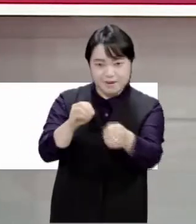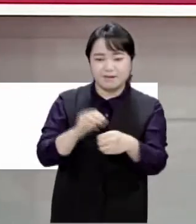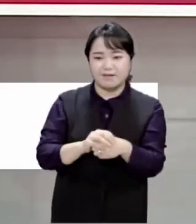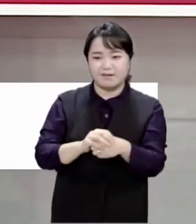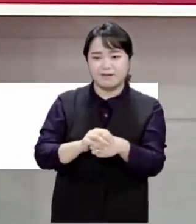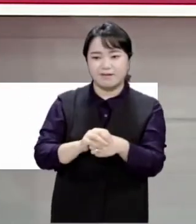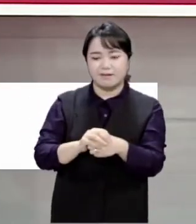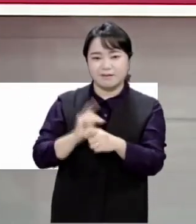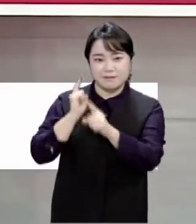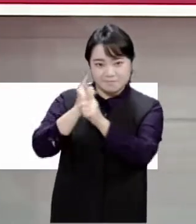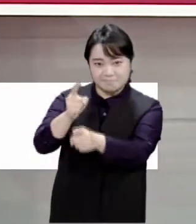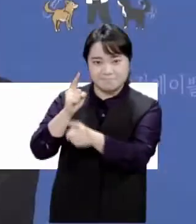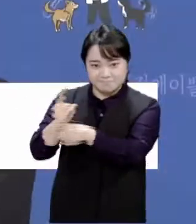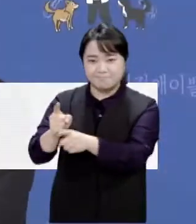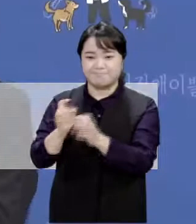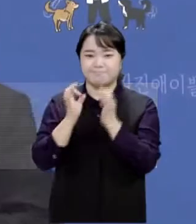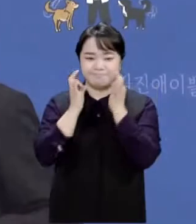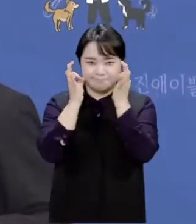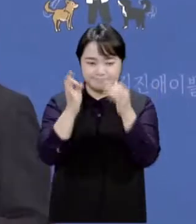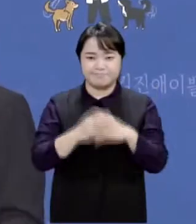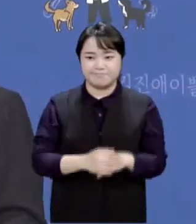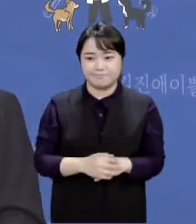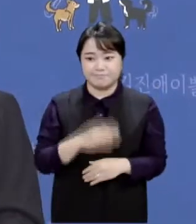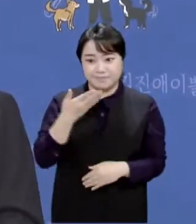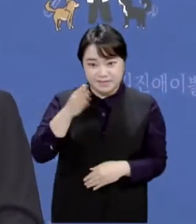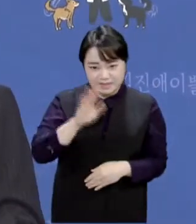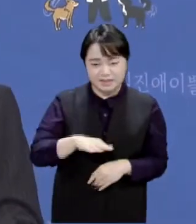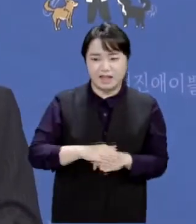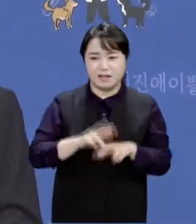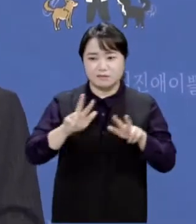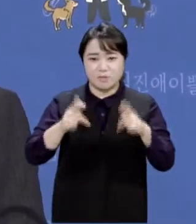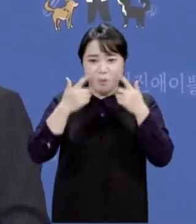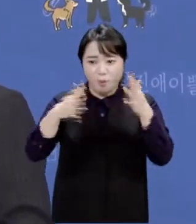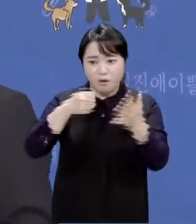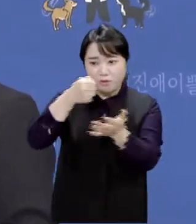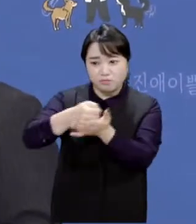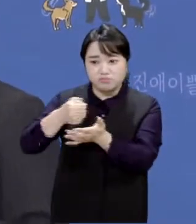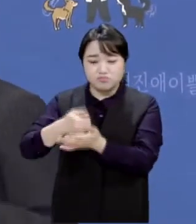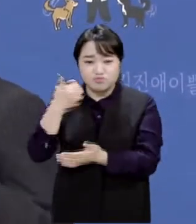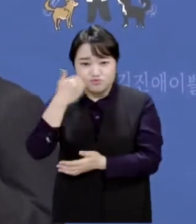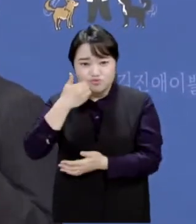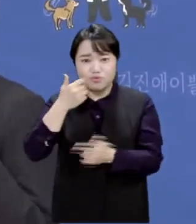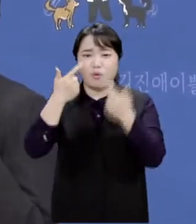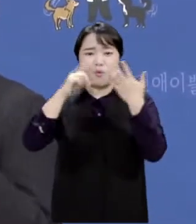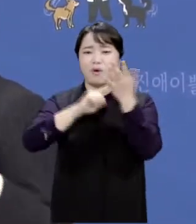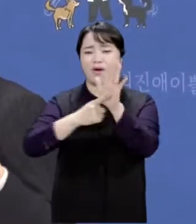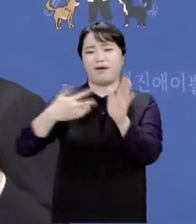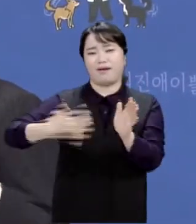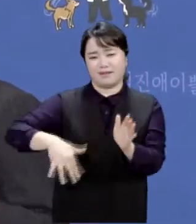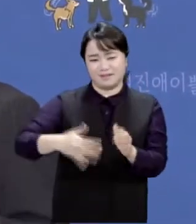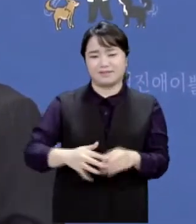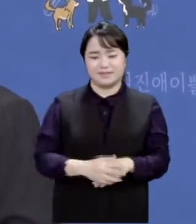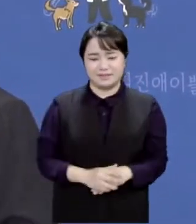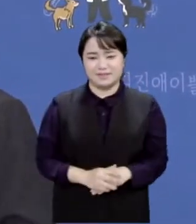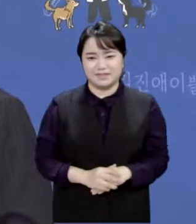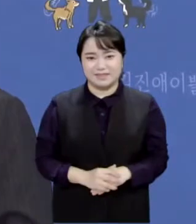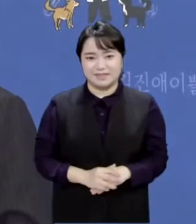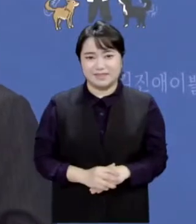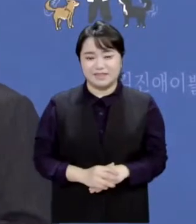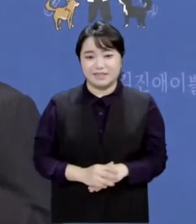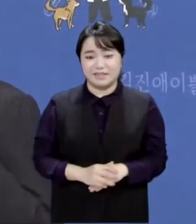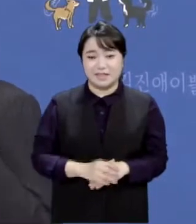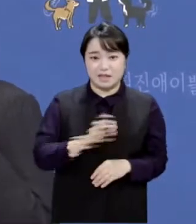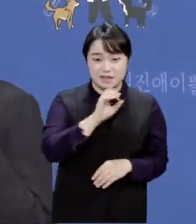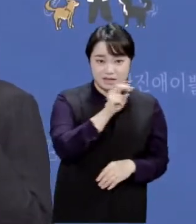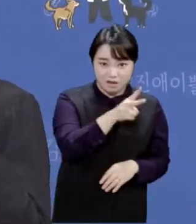본선에서 승리해서 그러나 아직 누가 본선거 전에 출마할지는 정해지지 않은 상황입니다.